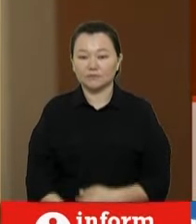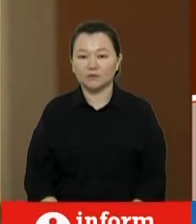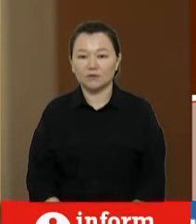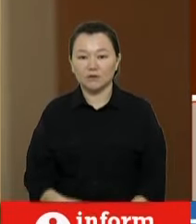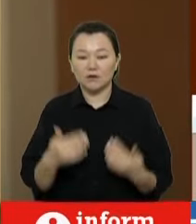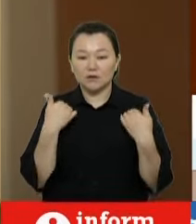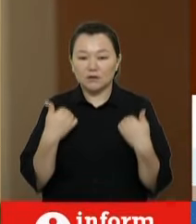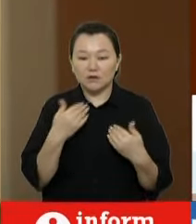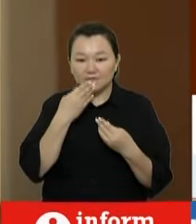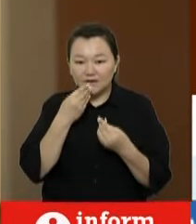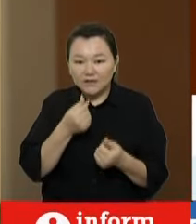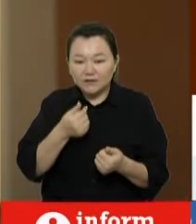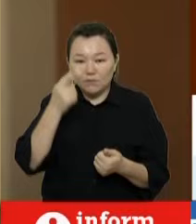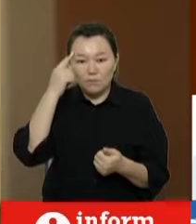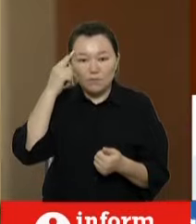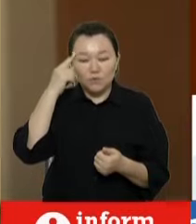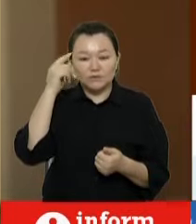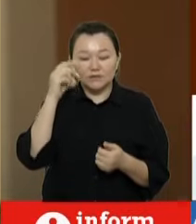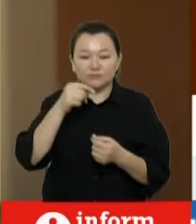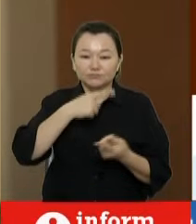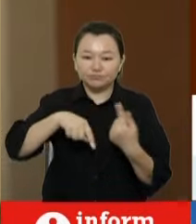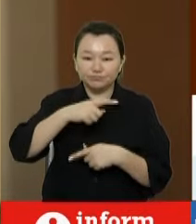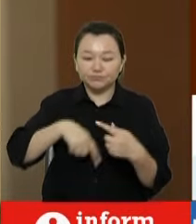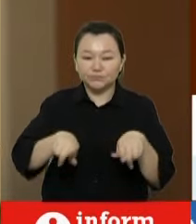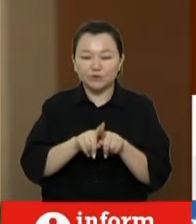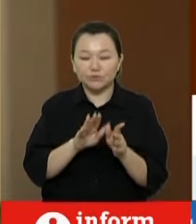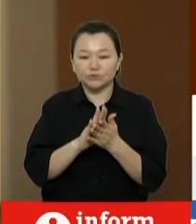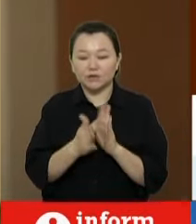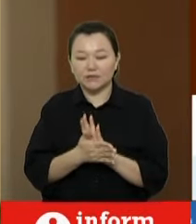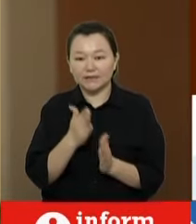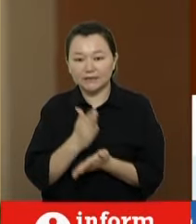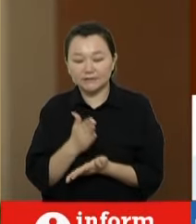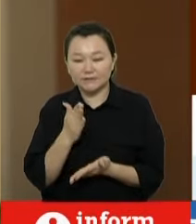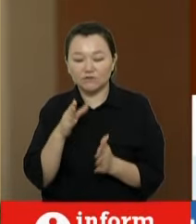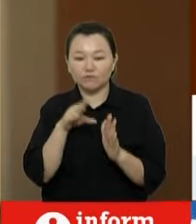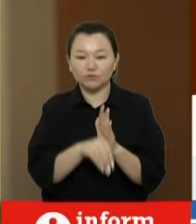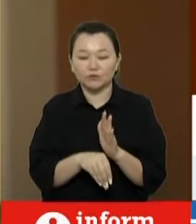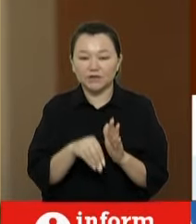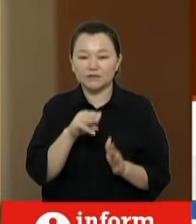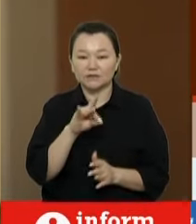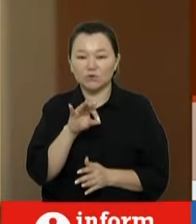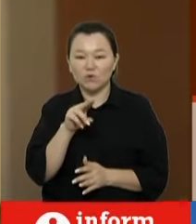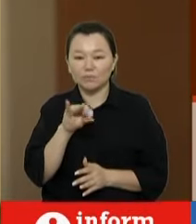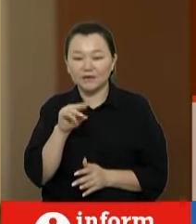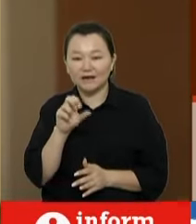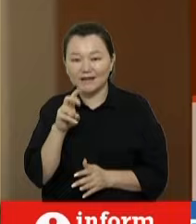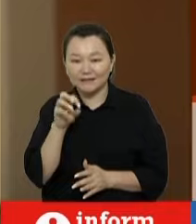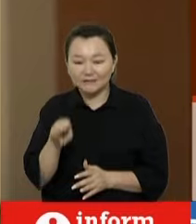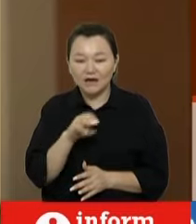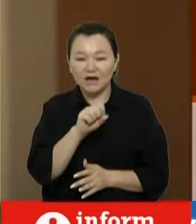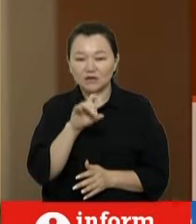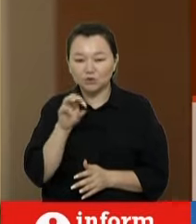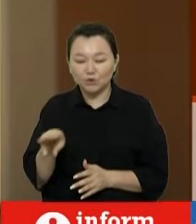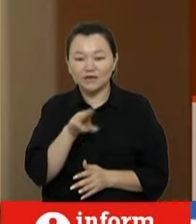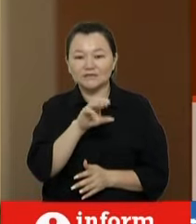ететін заттардың айналымының дағда жағдай осындай, оларға жататын тропикамид, азоттың тотығы, самнол,